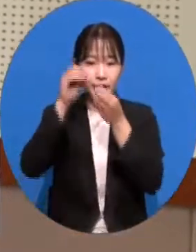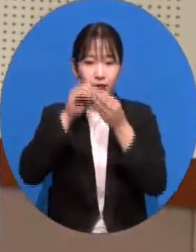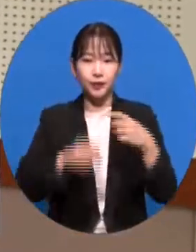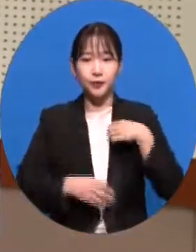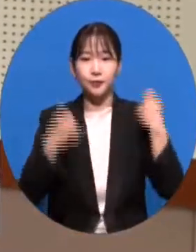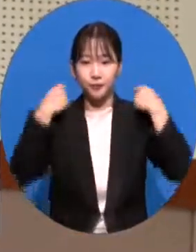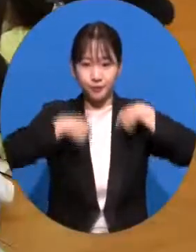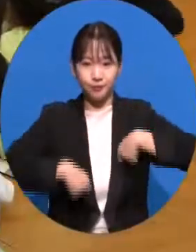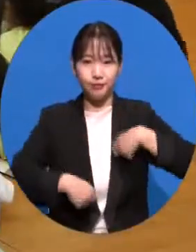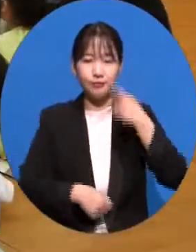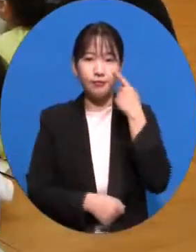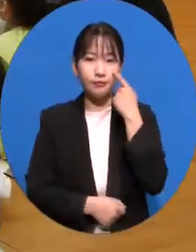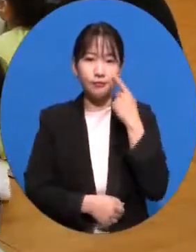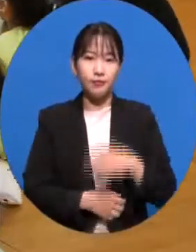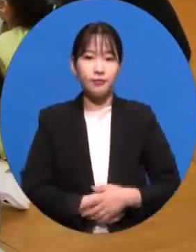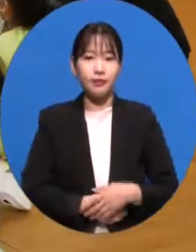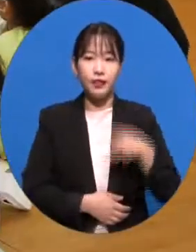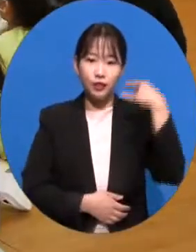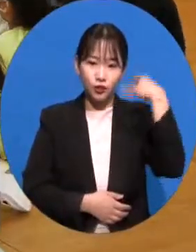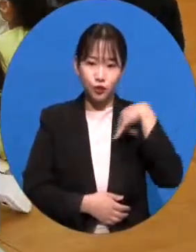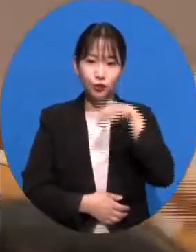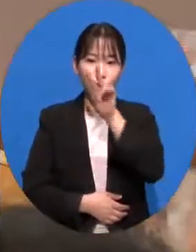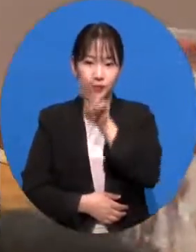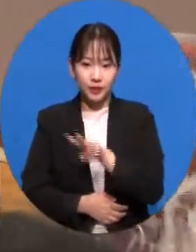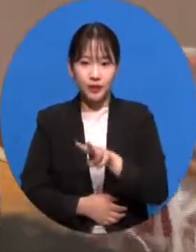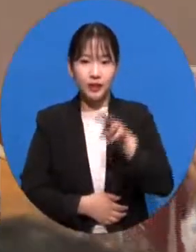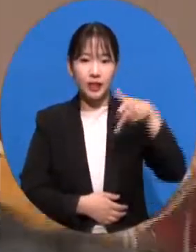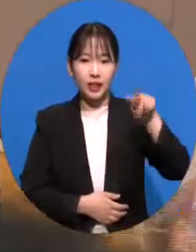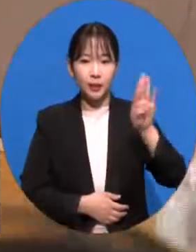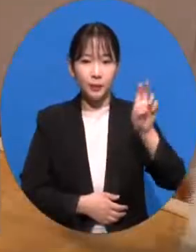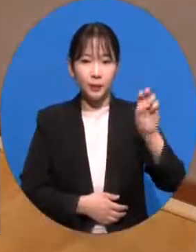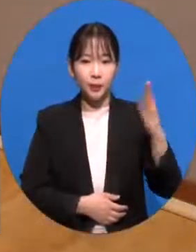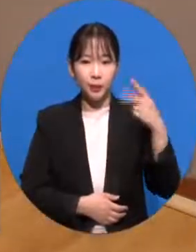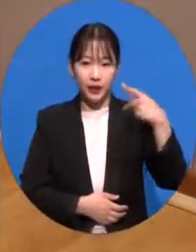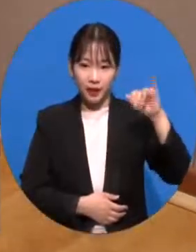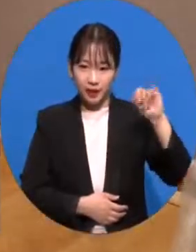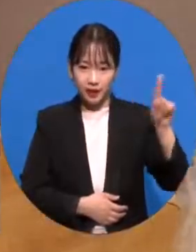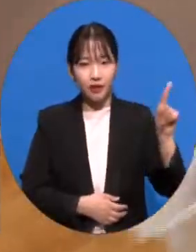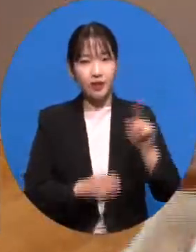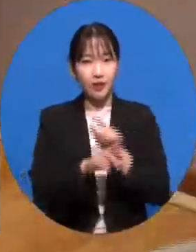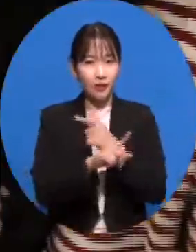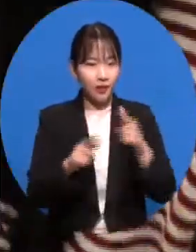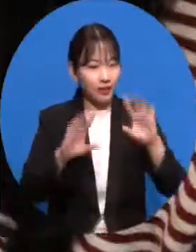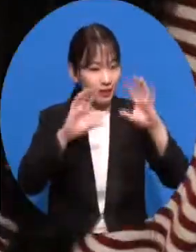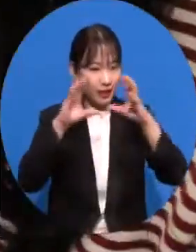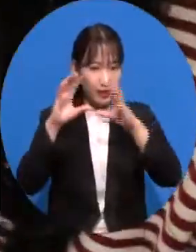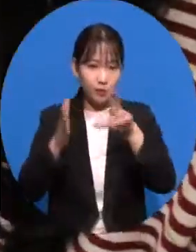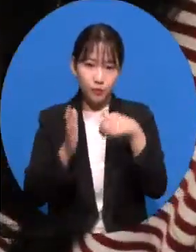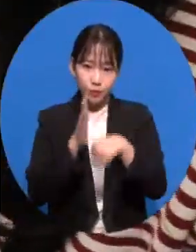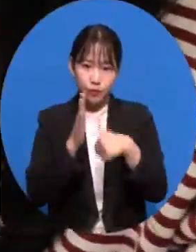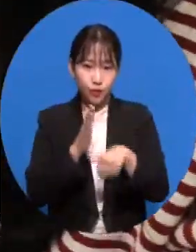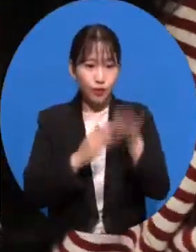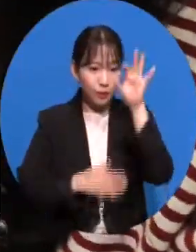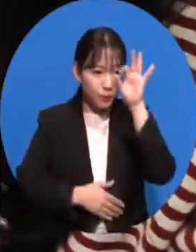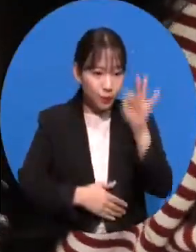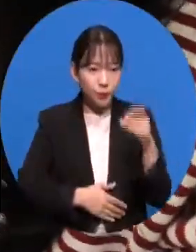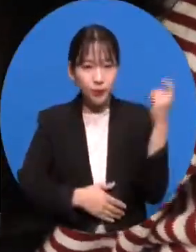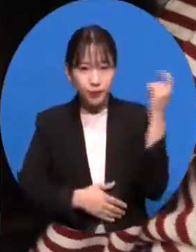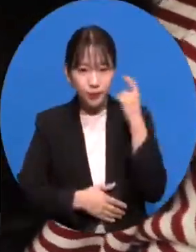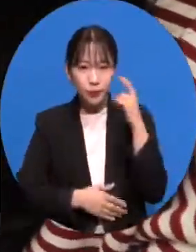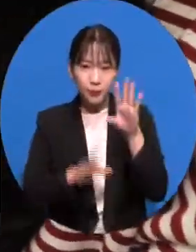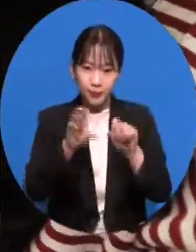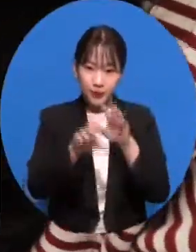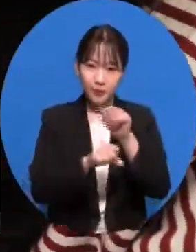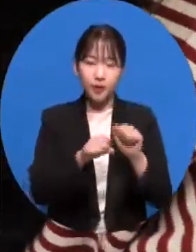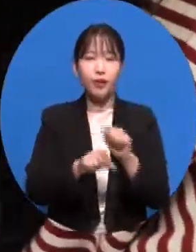의상도 입어봅니다. 중국과 베트남, 캄보디아 등 각 나라별 물건들을 통해 오감을 자극하는 놀이활동으로